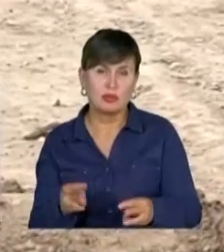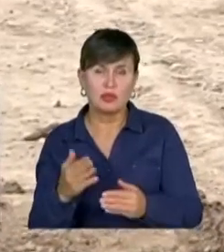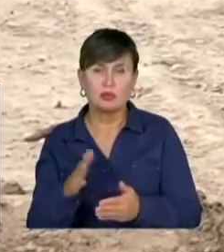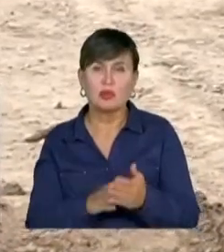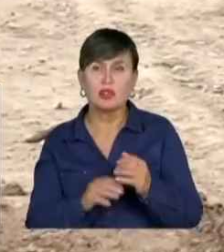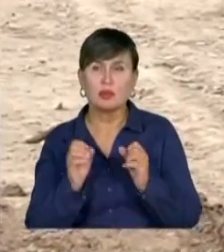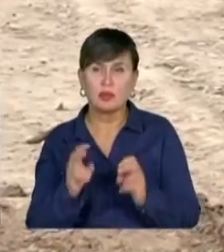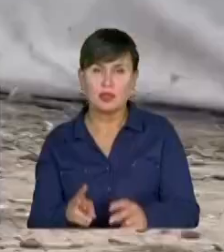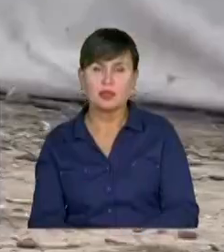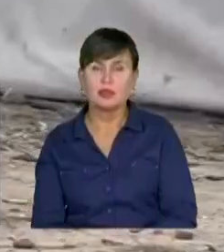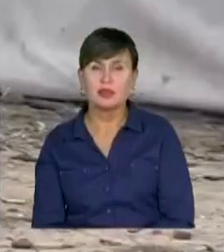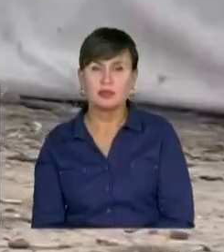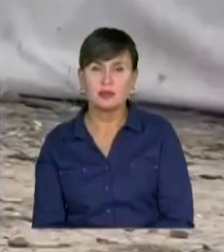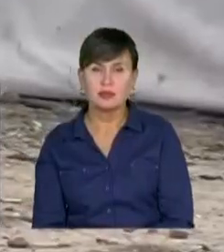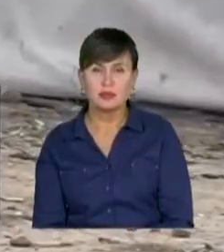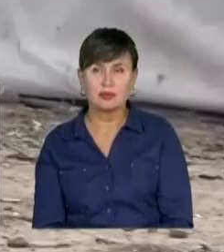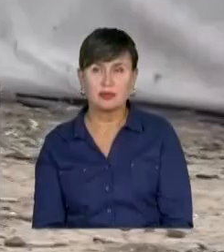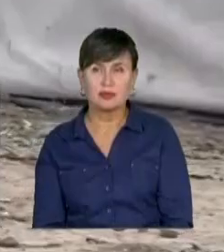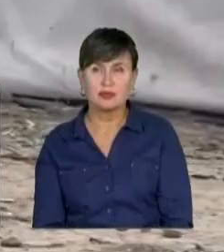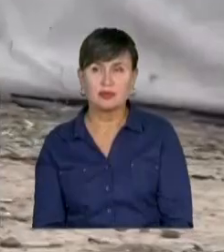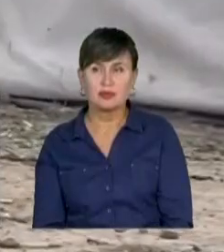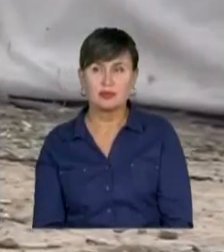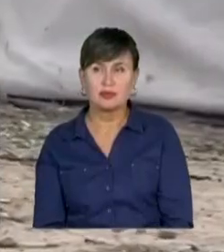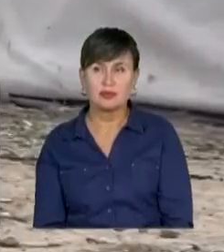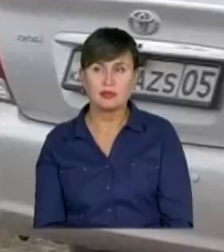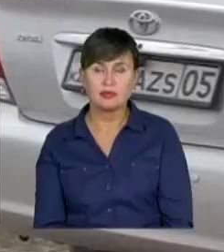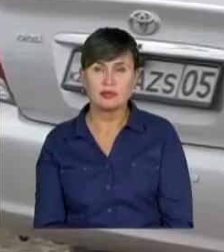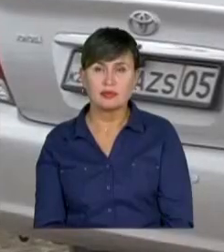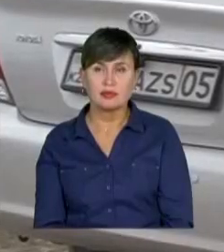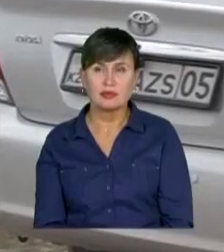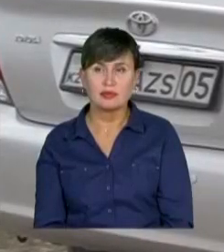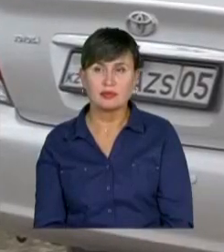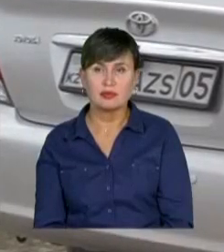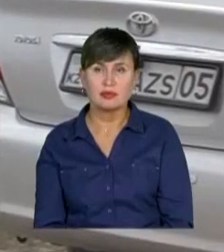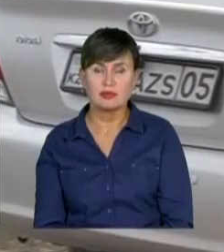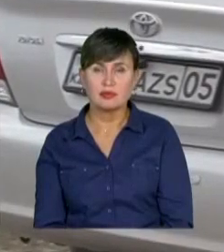безопасности. Аида Иманали, Жексуктлеп Перген, телеканал Алматы, Алматинская область.